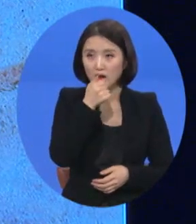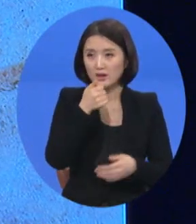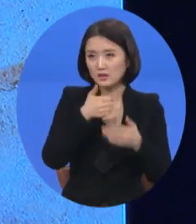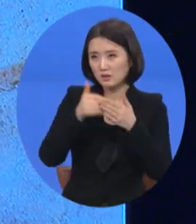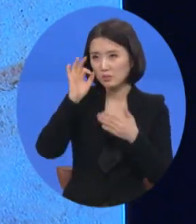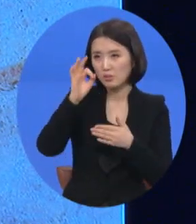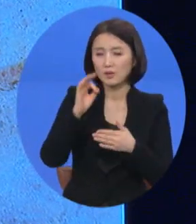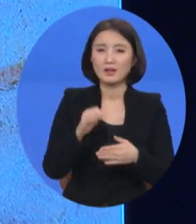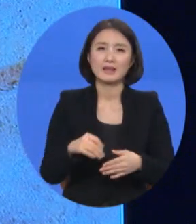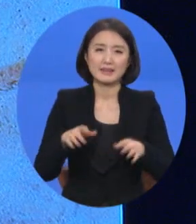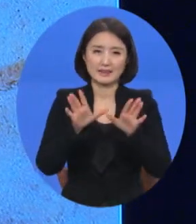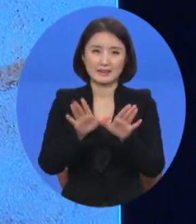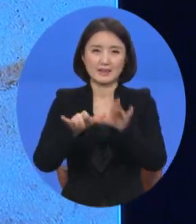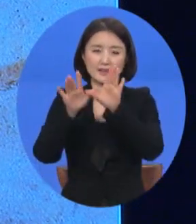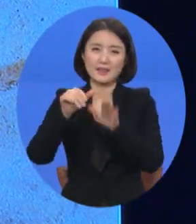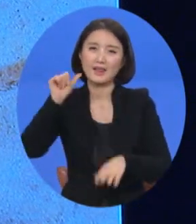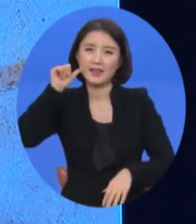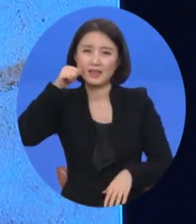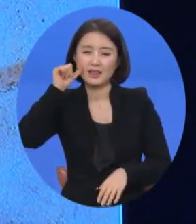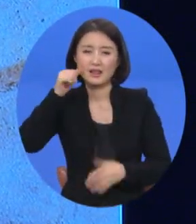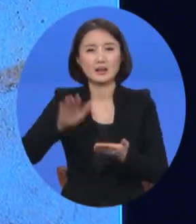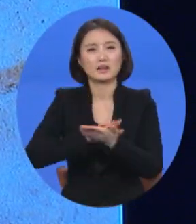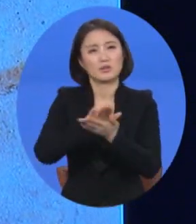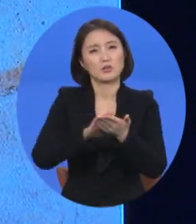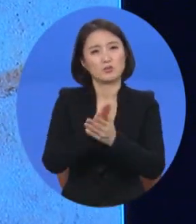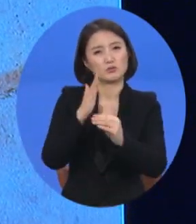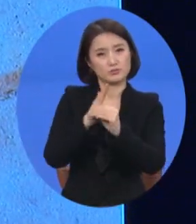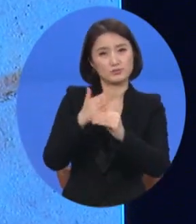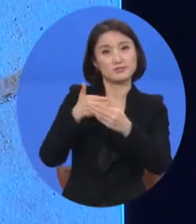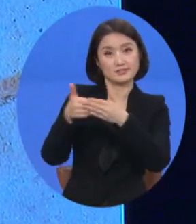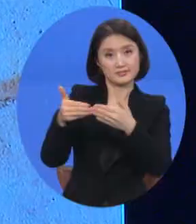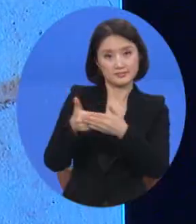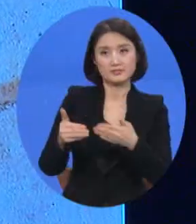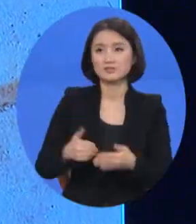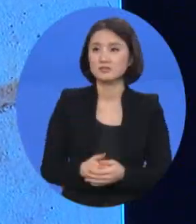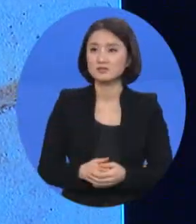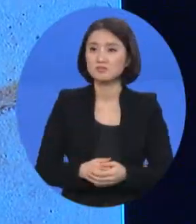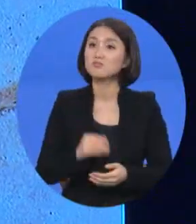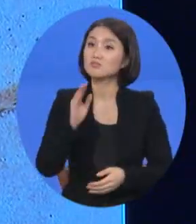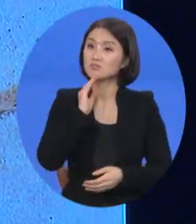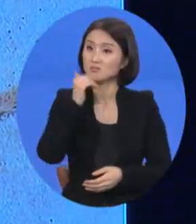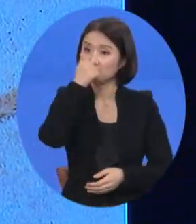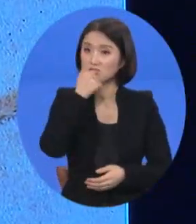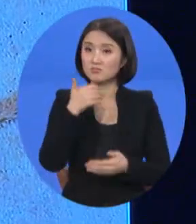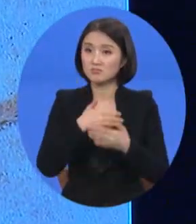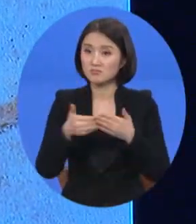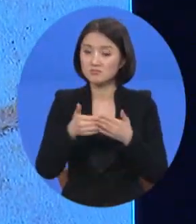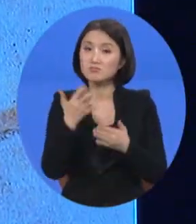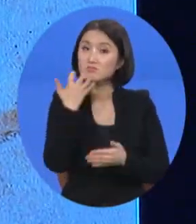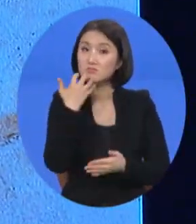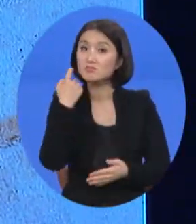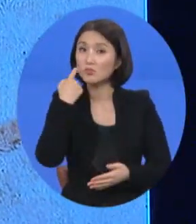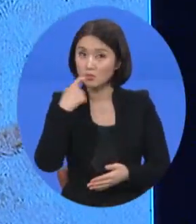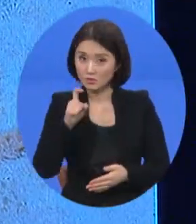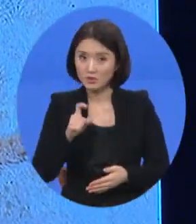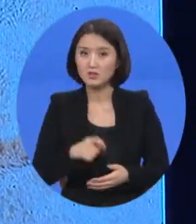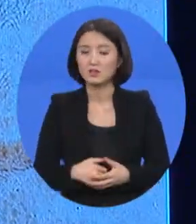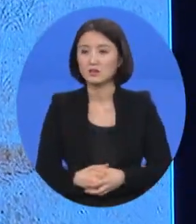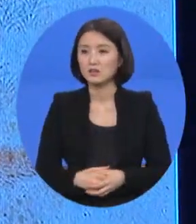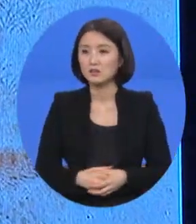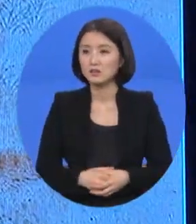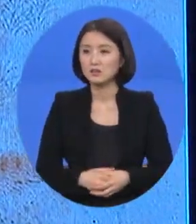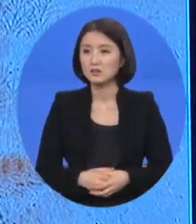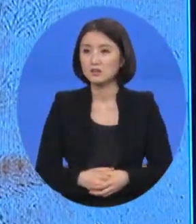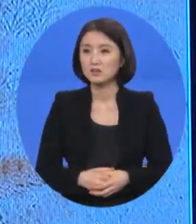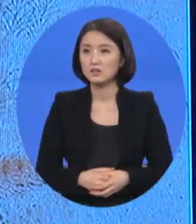희롱한다 이런 뜻이 되겠죠 그죠 그림 속의 정말 고양이가 노란 색깔을 느끼고 있습니다 고양이가 지금